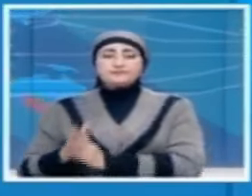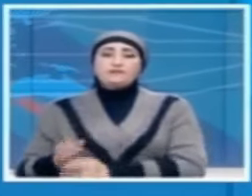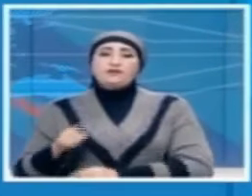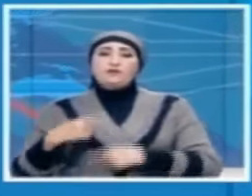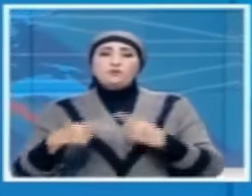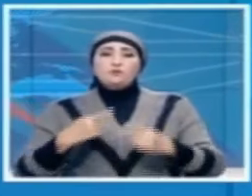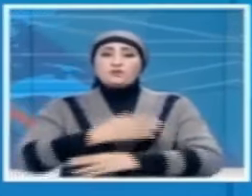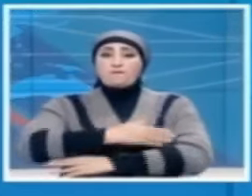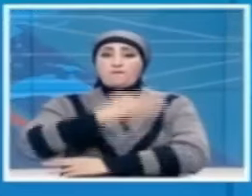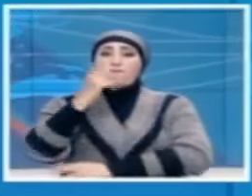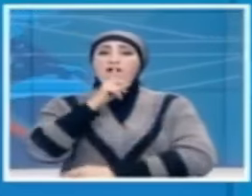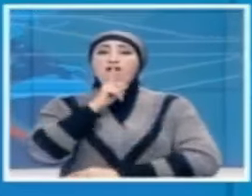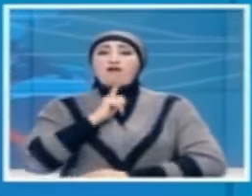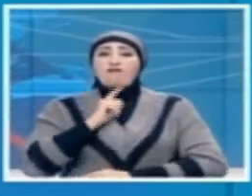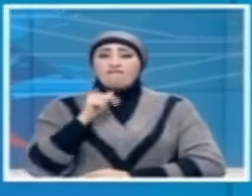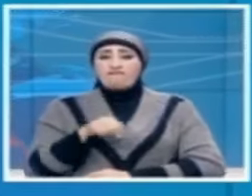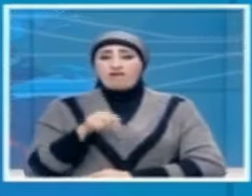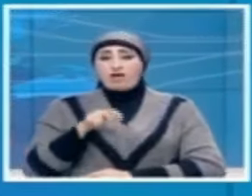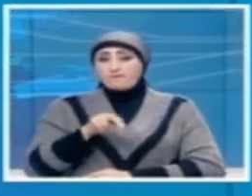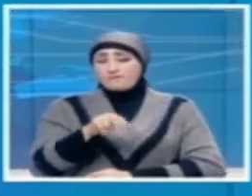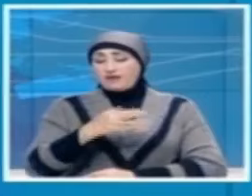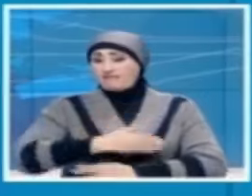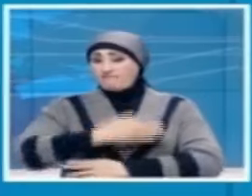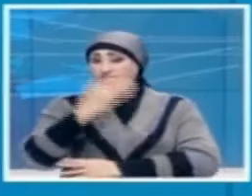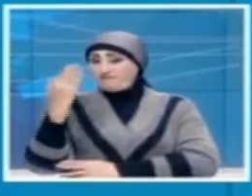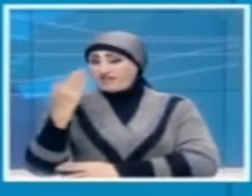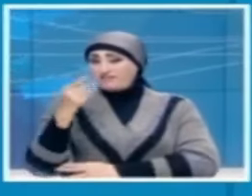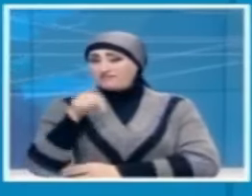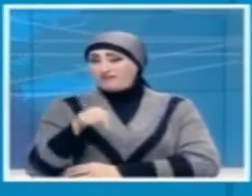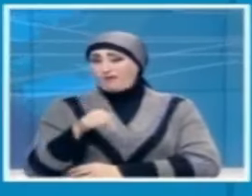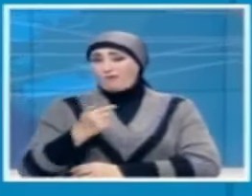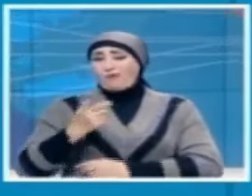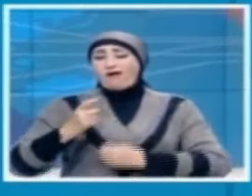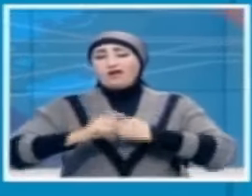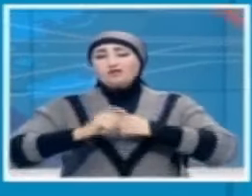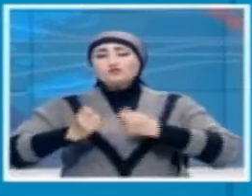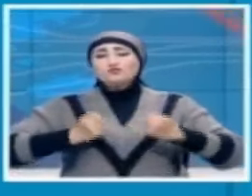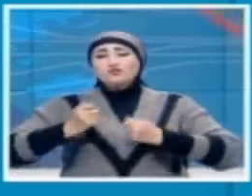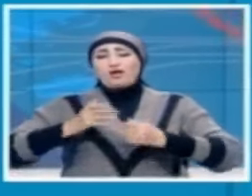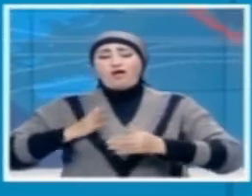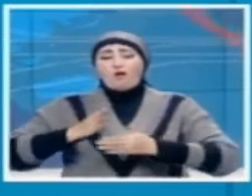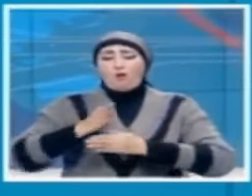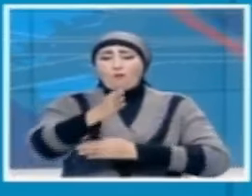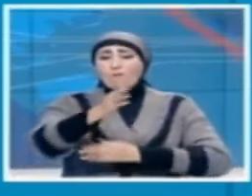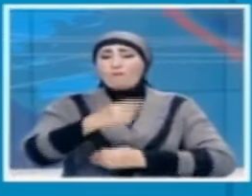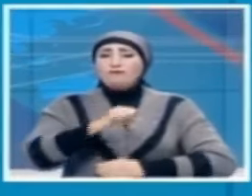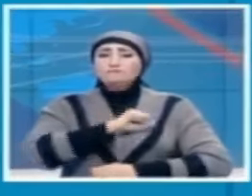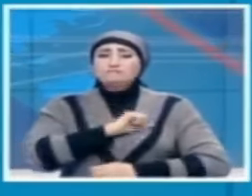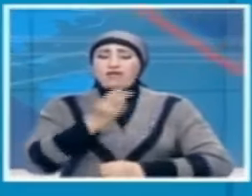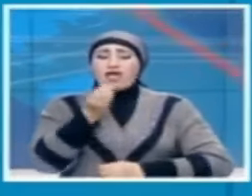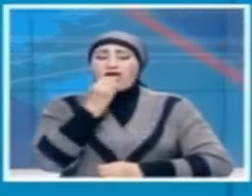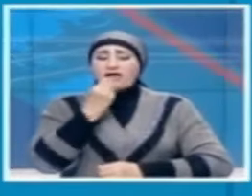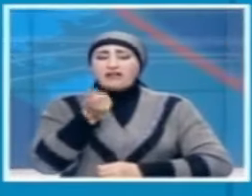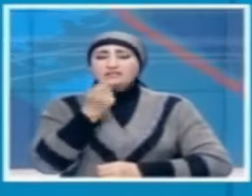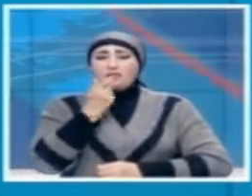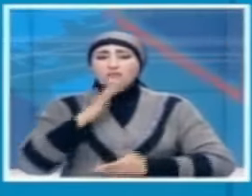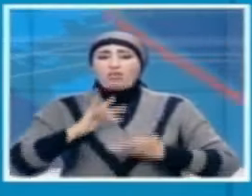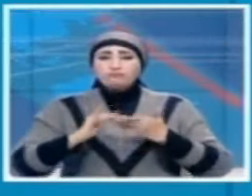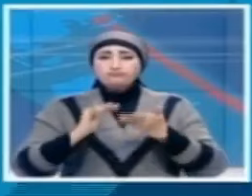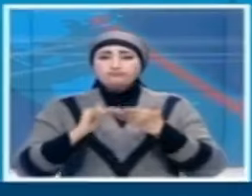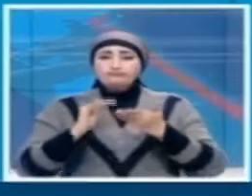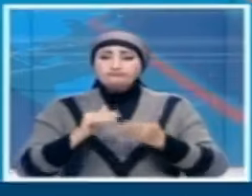يواصل معبر رفح البري فتح أبوابه أمام حركة دخول مختلف شاحنات المساعدات الإنسانية